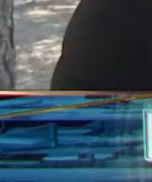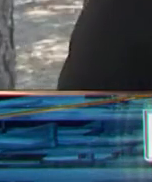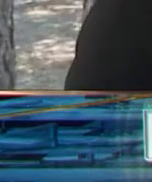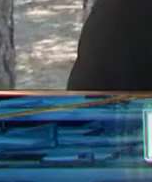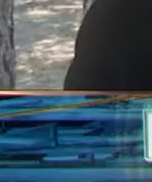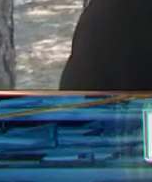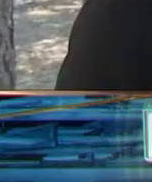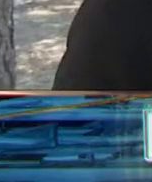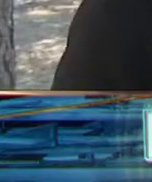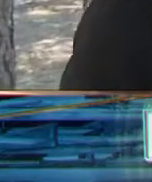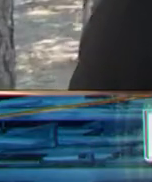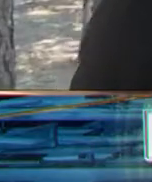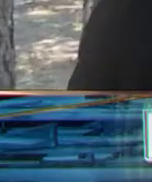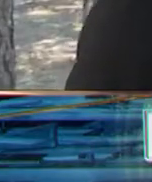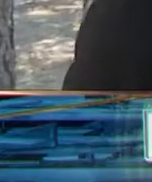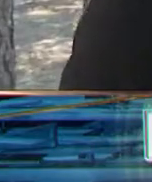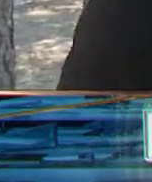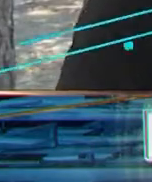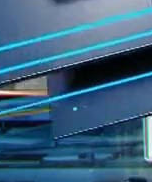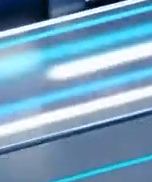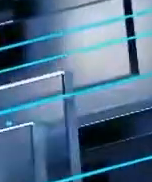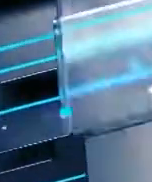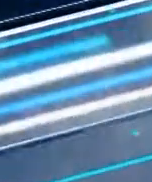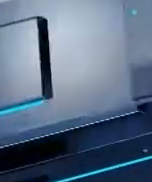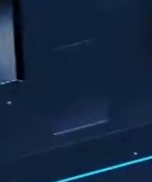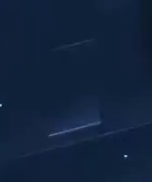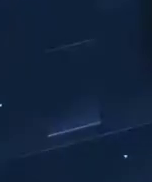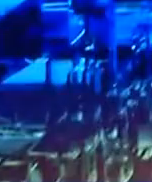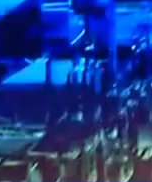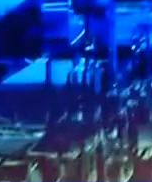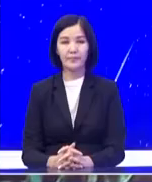бағасын 60-70-ге көтеріп жіберді. 100-ге дейін барды.